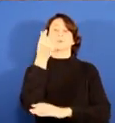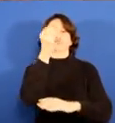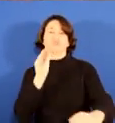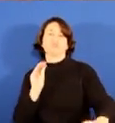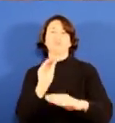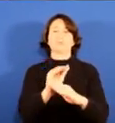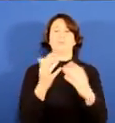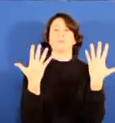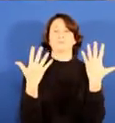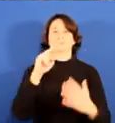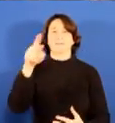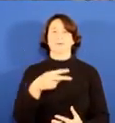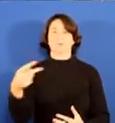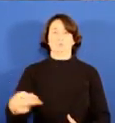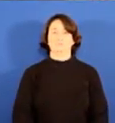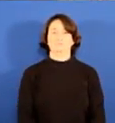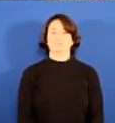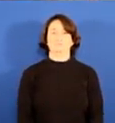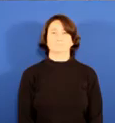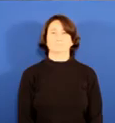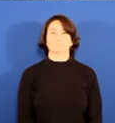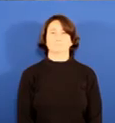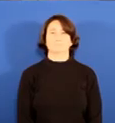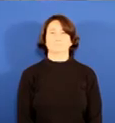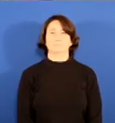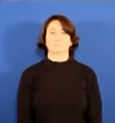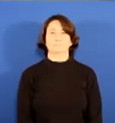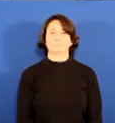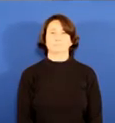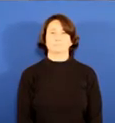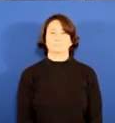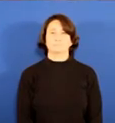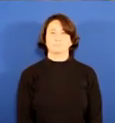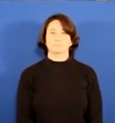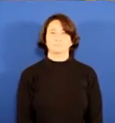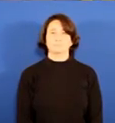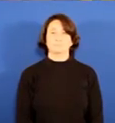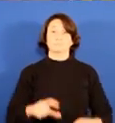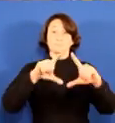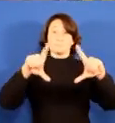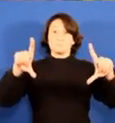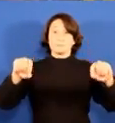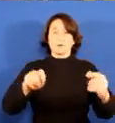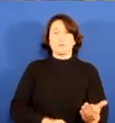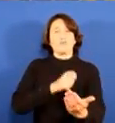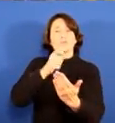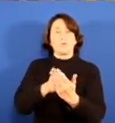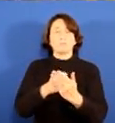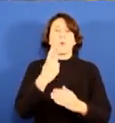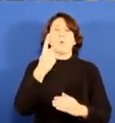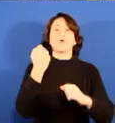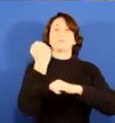orotarako kutsasainetan eskuratu ahal izango da bonodenda abenduaren 1 aurrera. 40 euro balio du, baina aukera emango